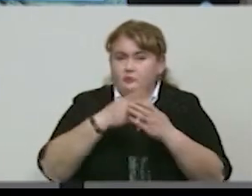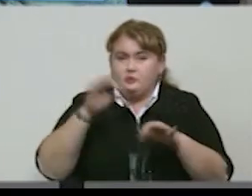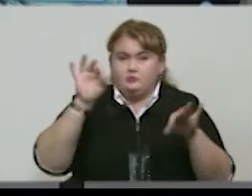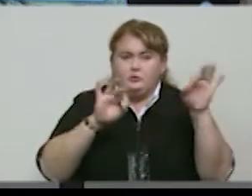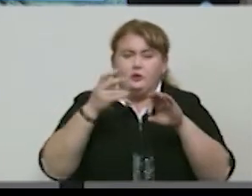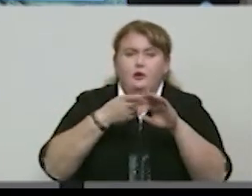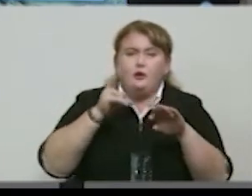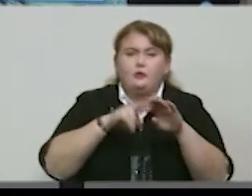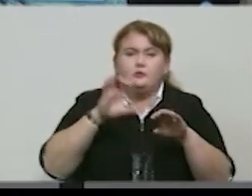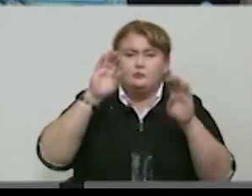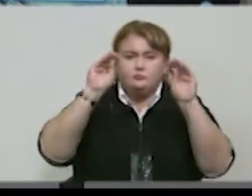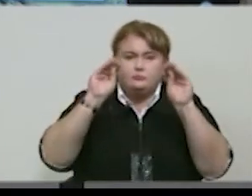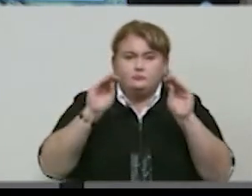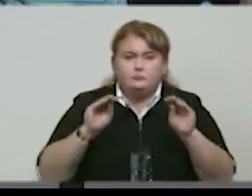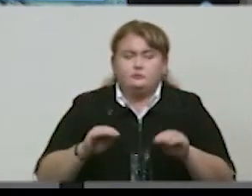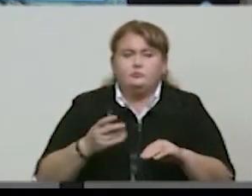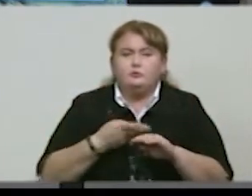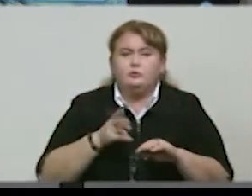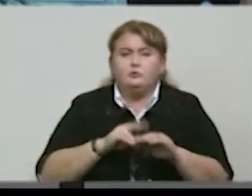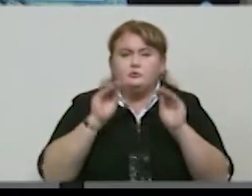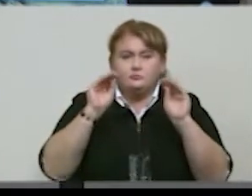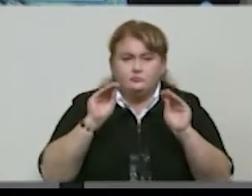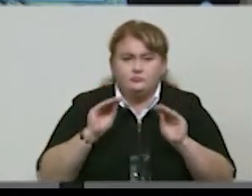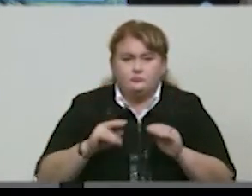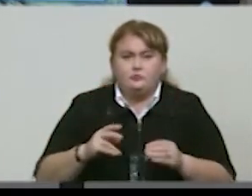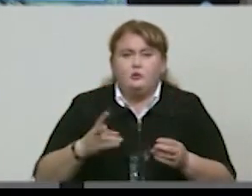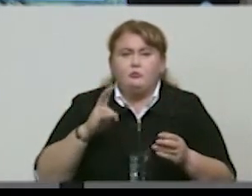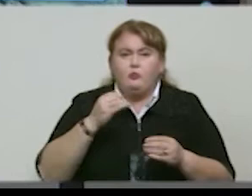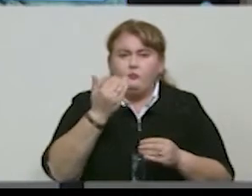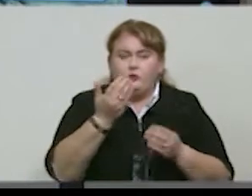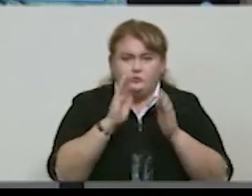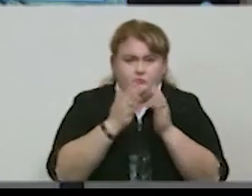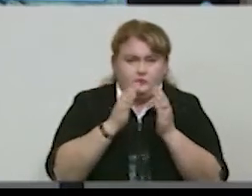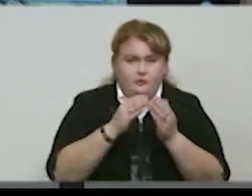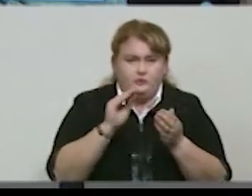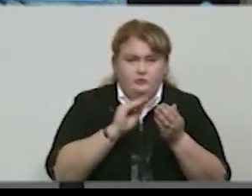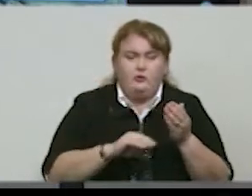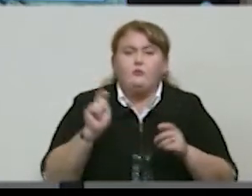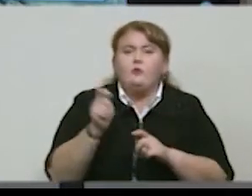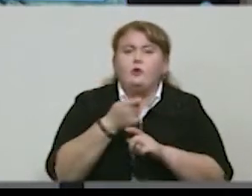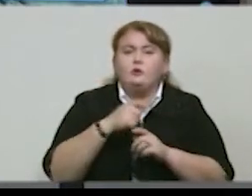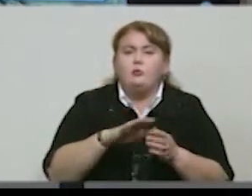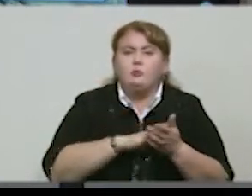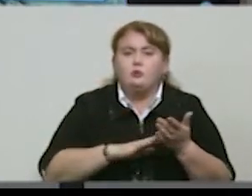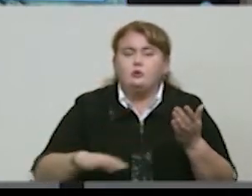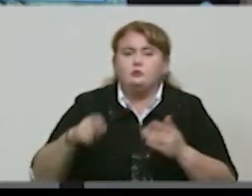Это статистика. То есть эта статистика составлена по вашему учебнику. То есть война